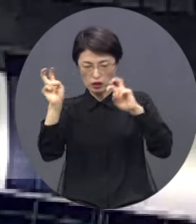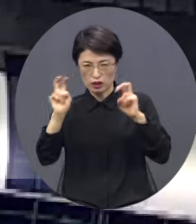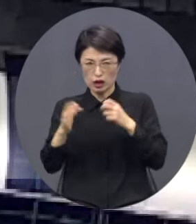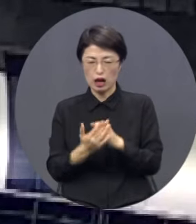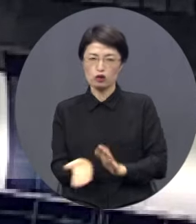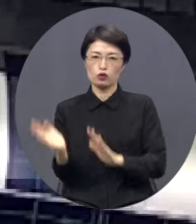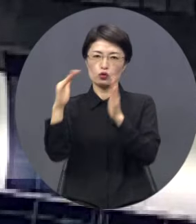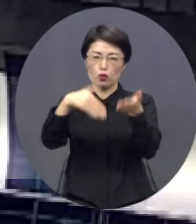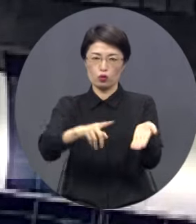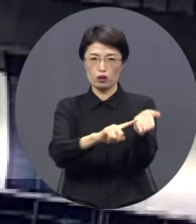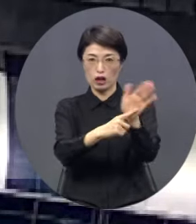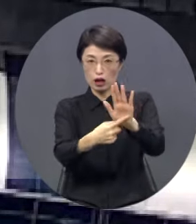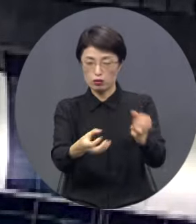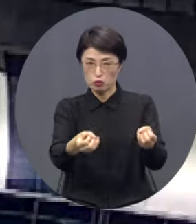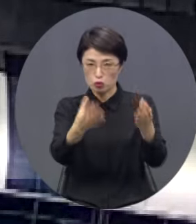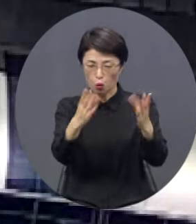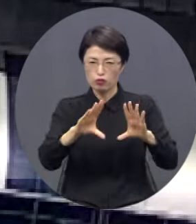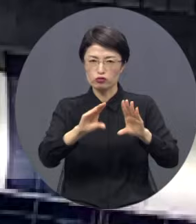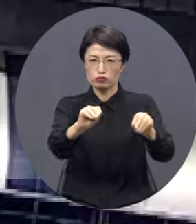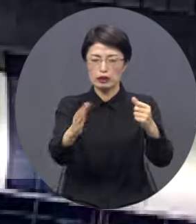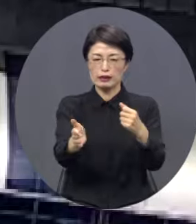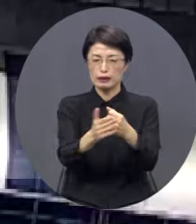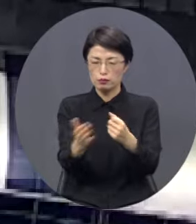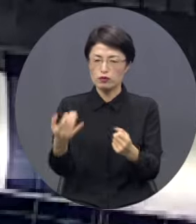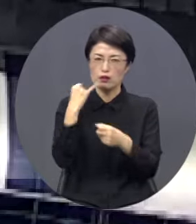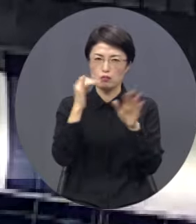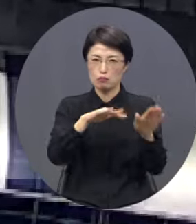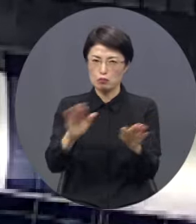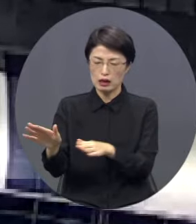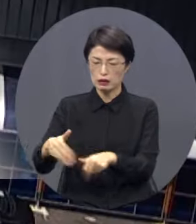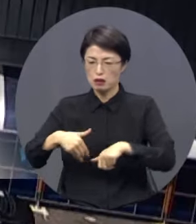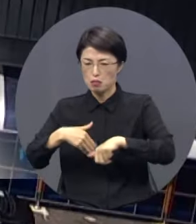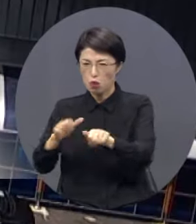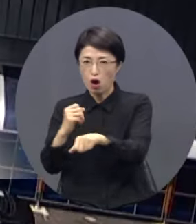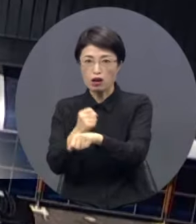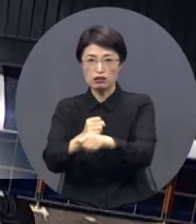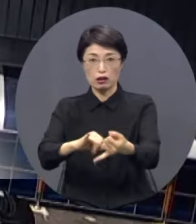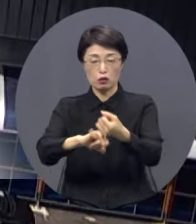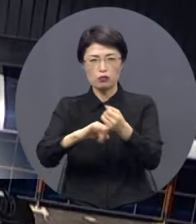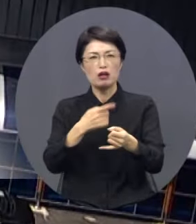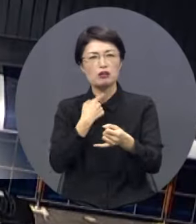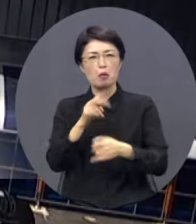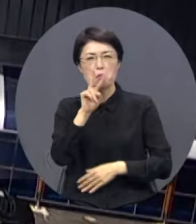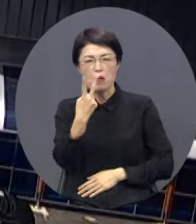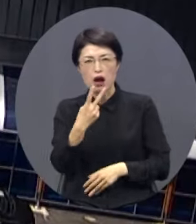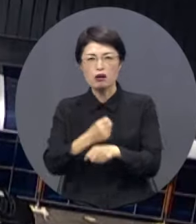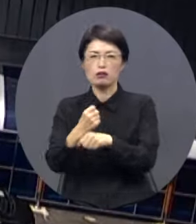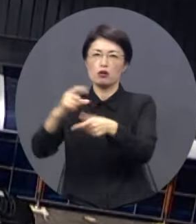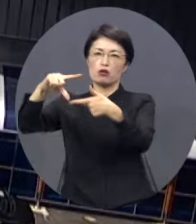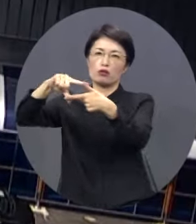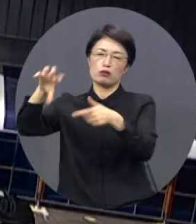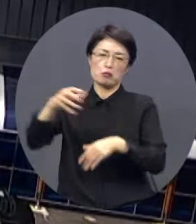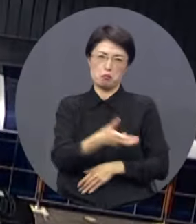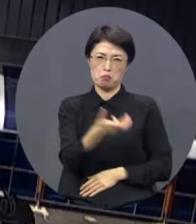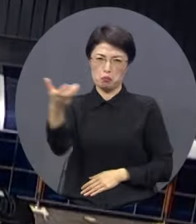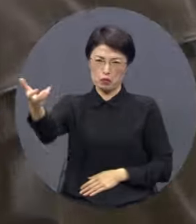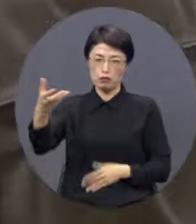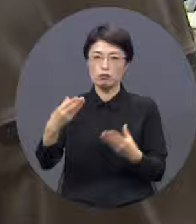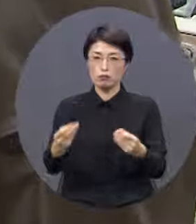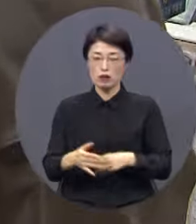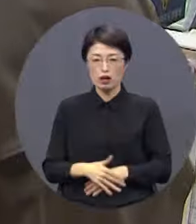중단하면서 방류하겠다던 약속을 어기고 큰 돌고래를 경남 거제 시월드로 옮긴 겁니다. 이